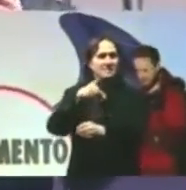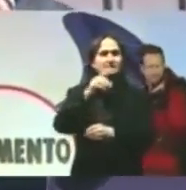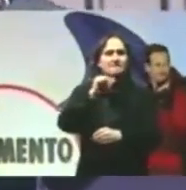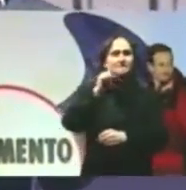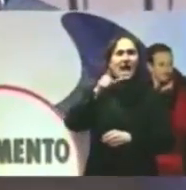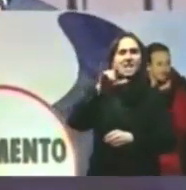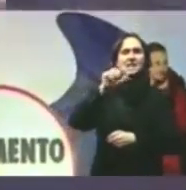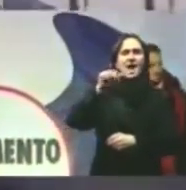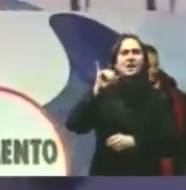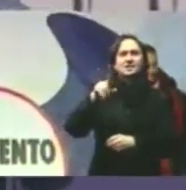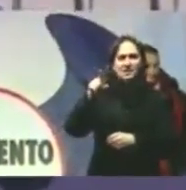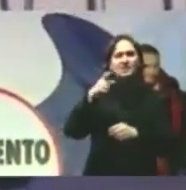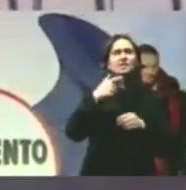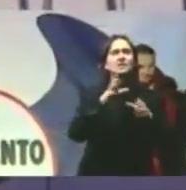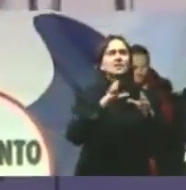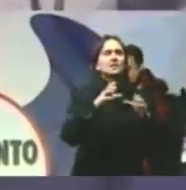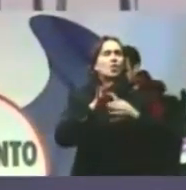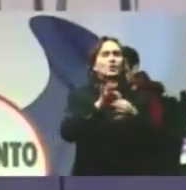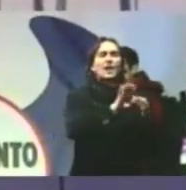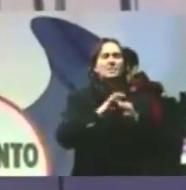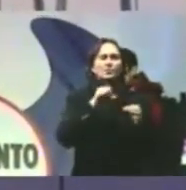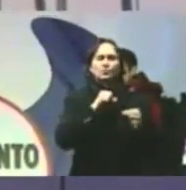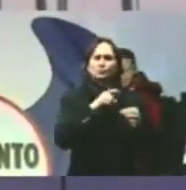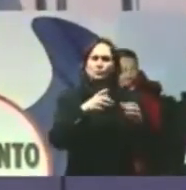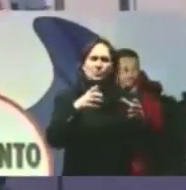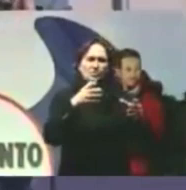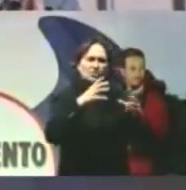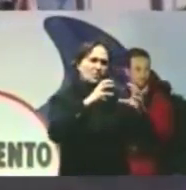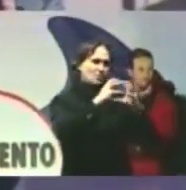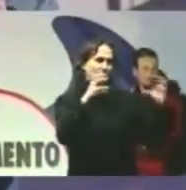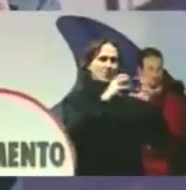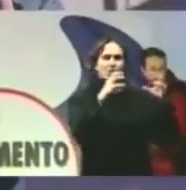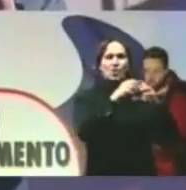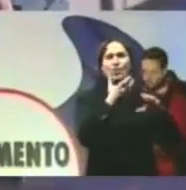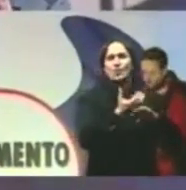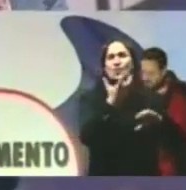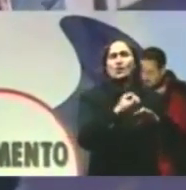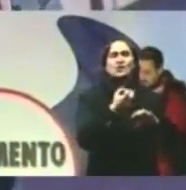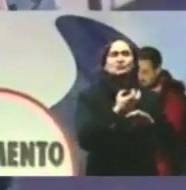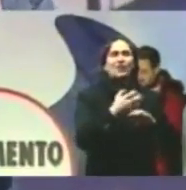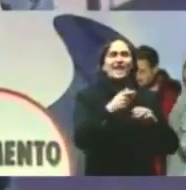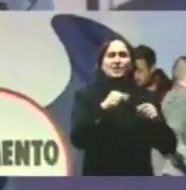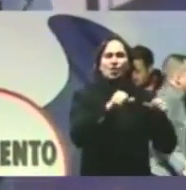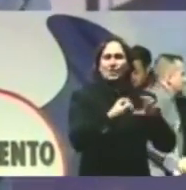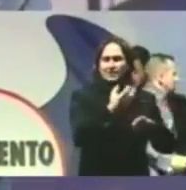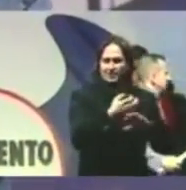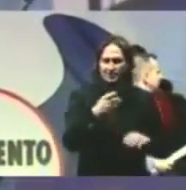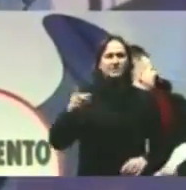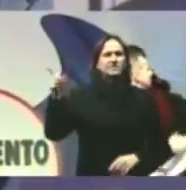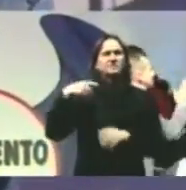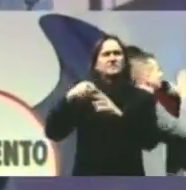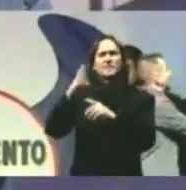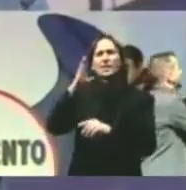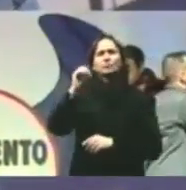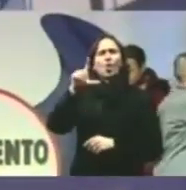Del coordinamento dei comitati contro gli inceneritori. Suo marito, un medico Bolognini che ha speso